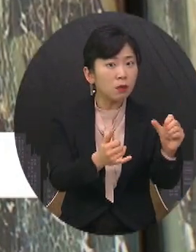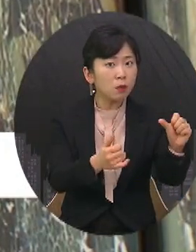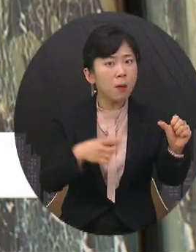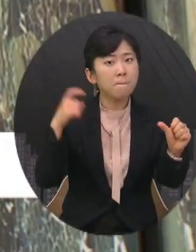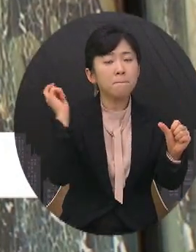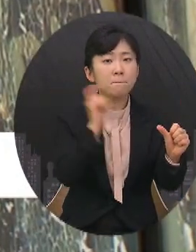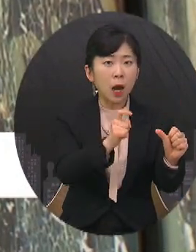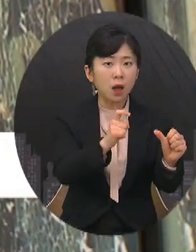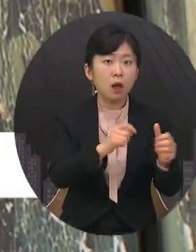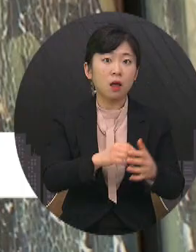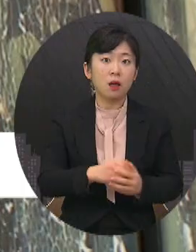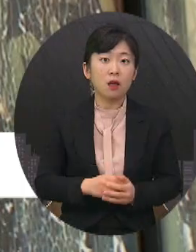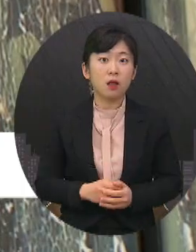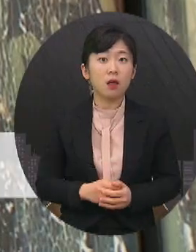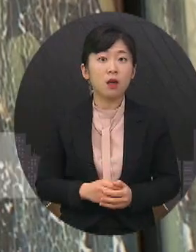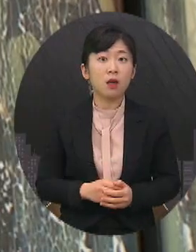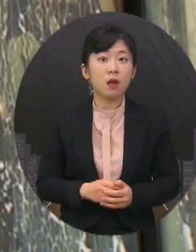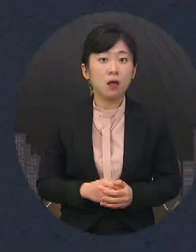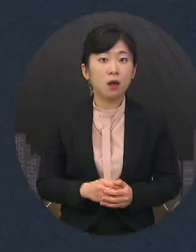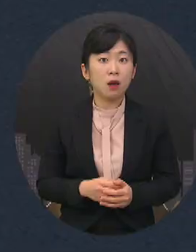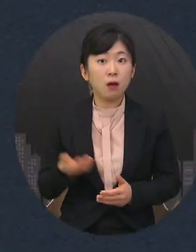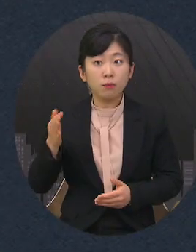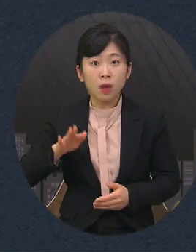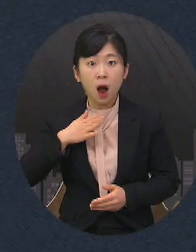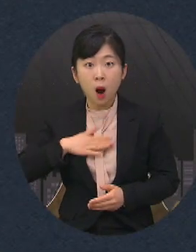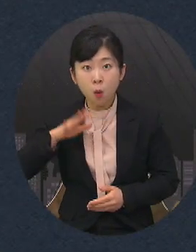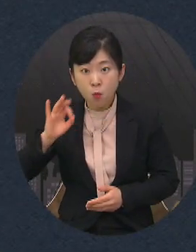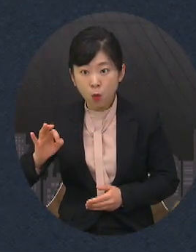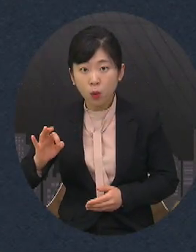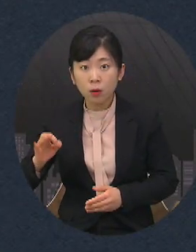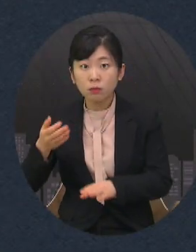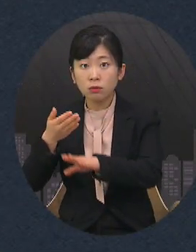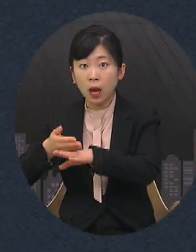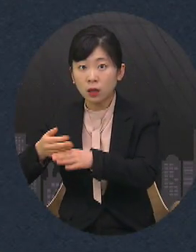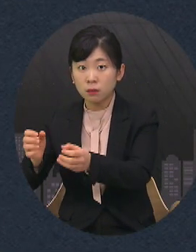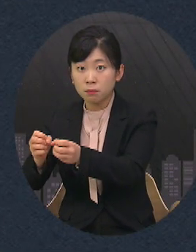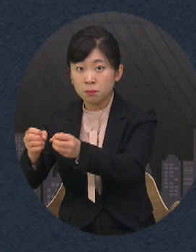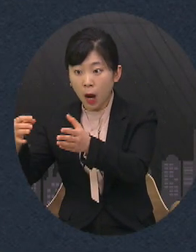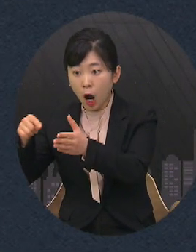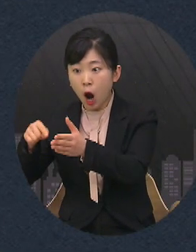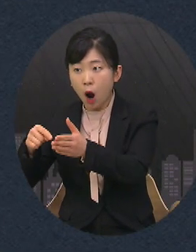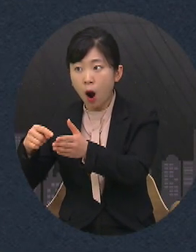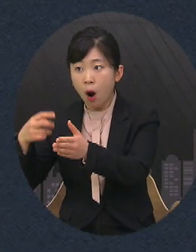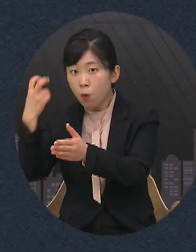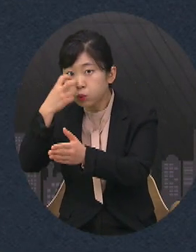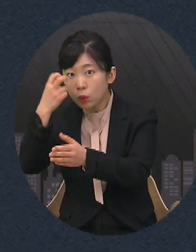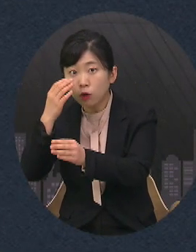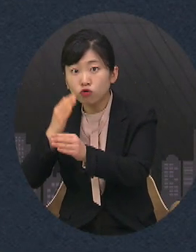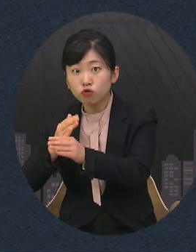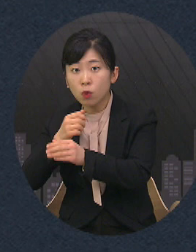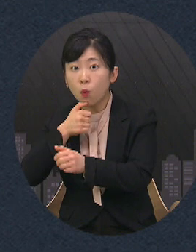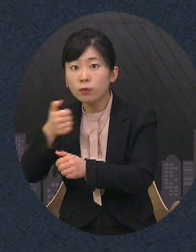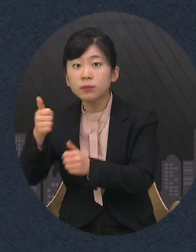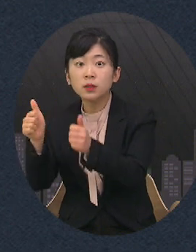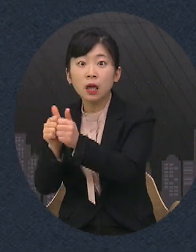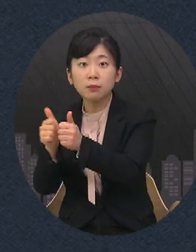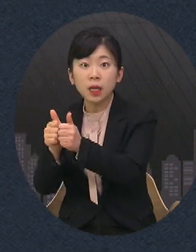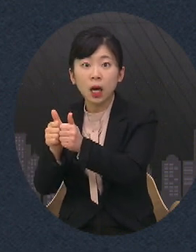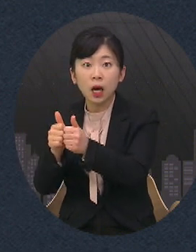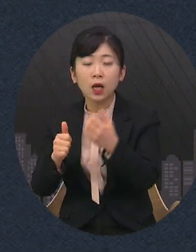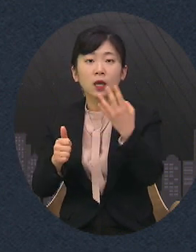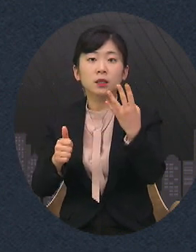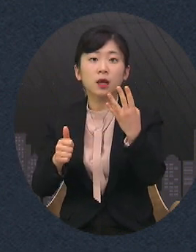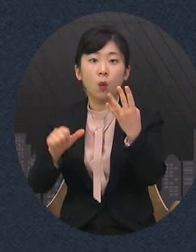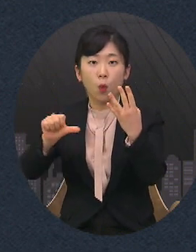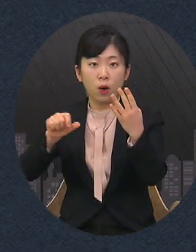양성 판정을 받았습니다 그런데 기존 확진 자중 감염경로 를 조사 중이던 50대 남성은 지난 5일에